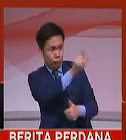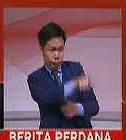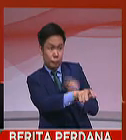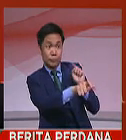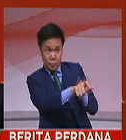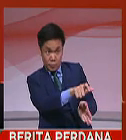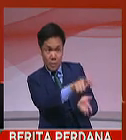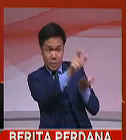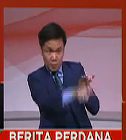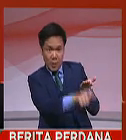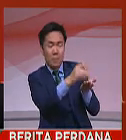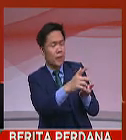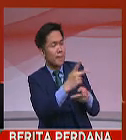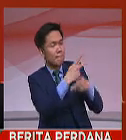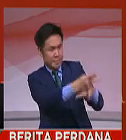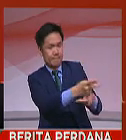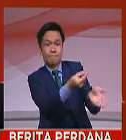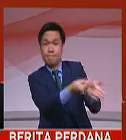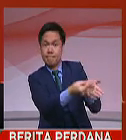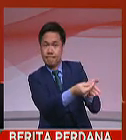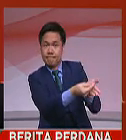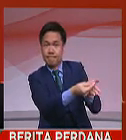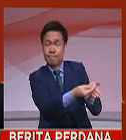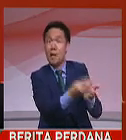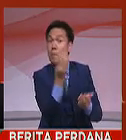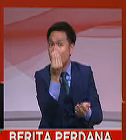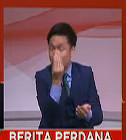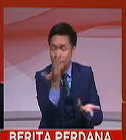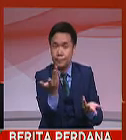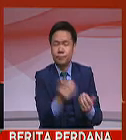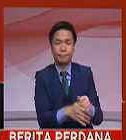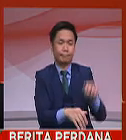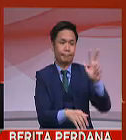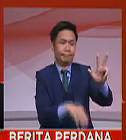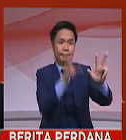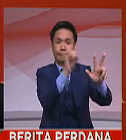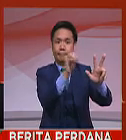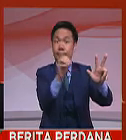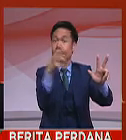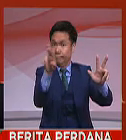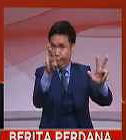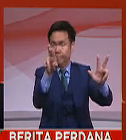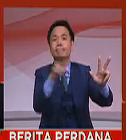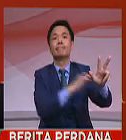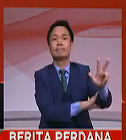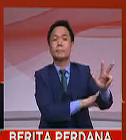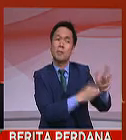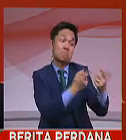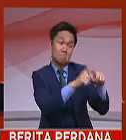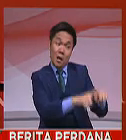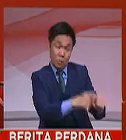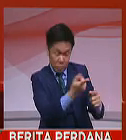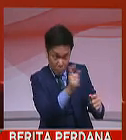retail financing facility. And the amount can be up to RM300,000, you know, and depending on their needs.